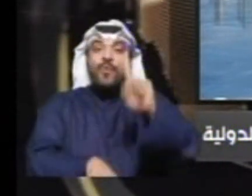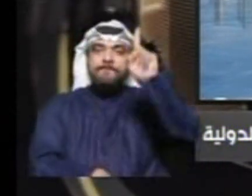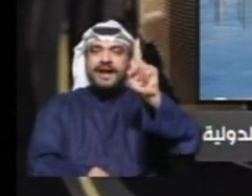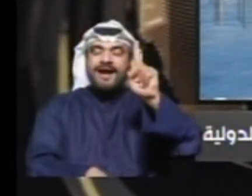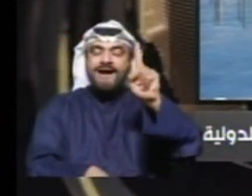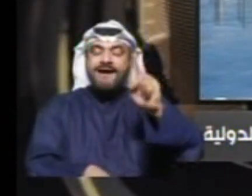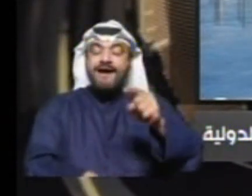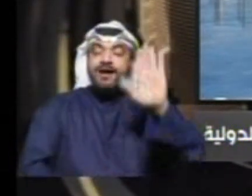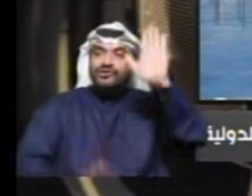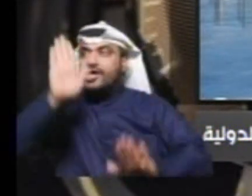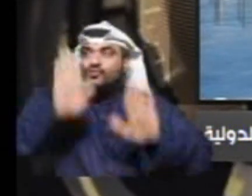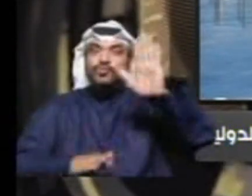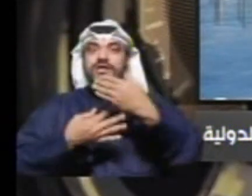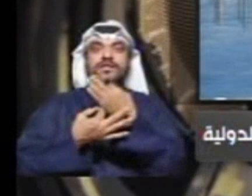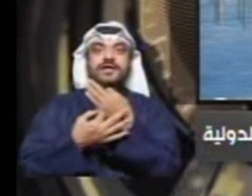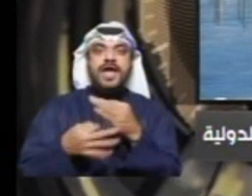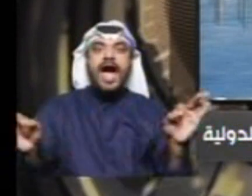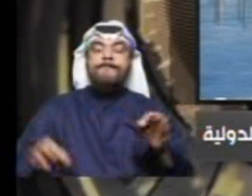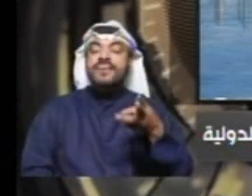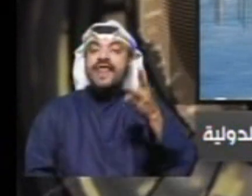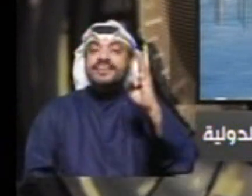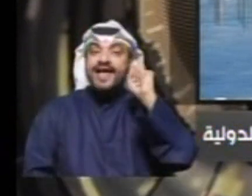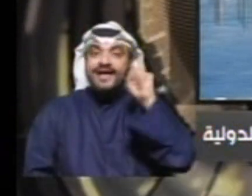هذا التصويت في ظل